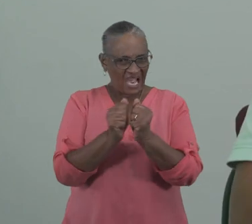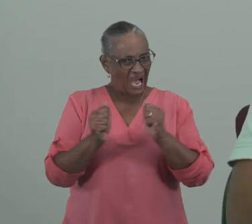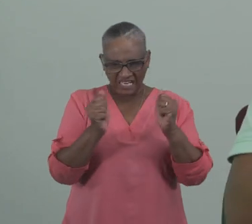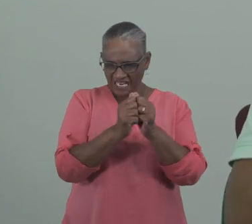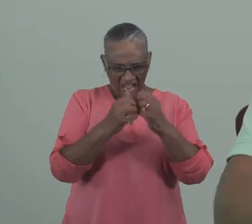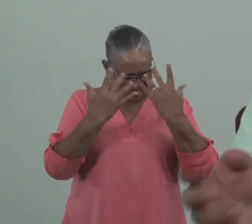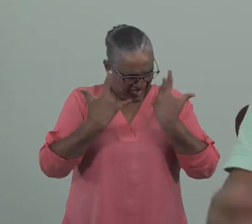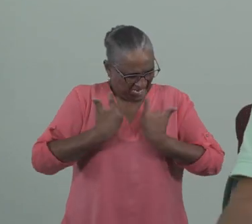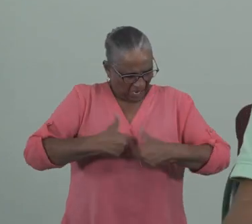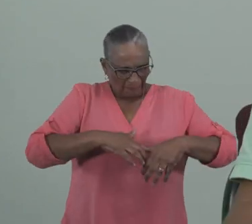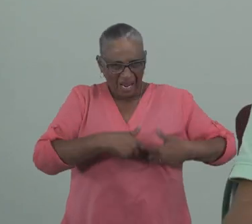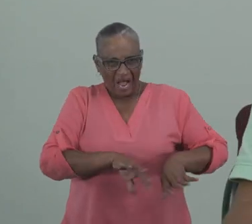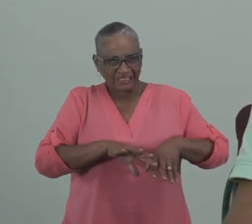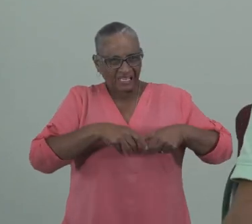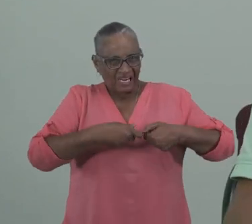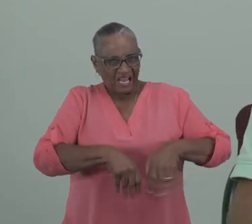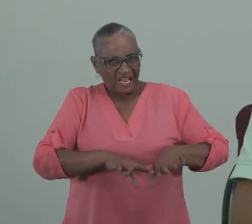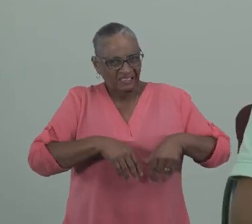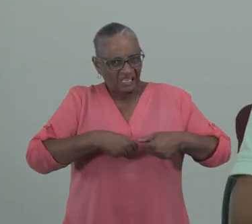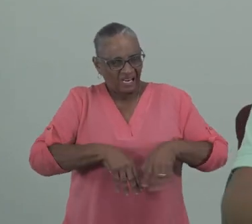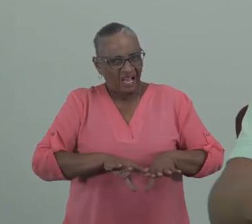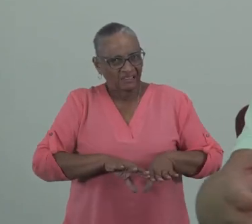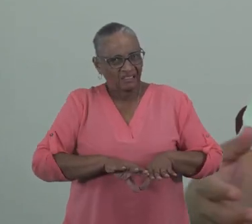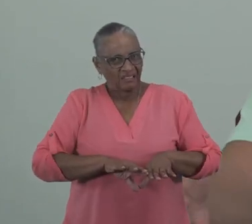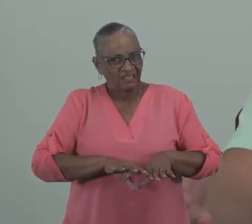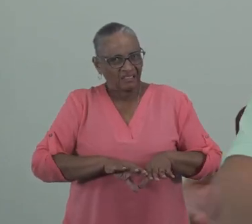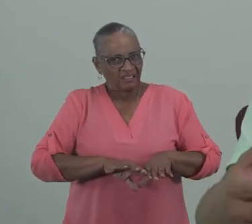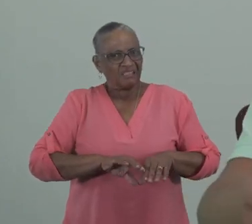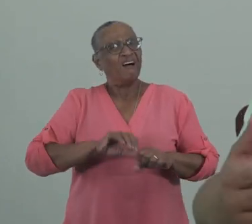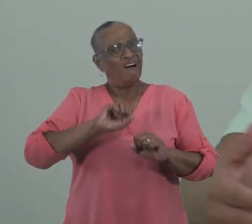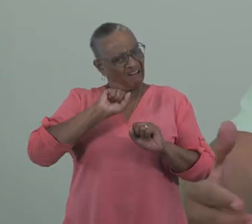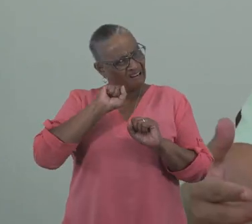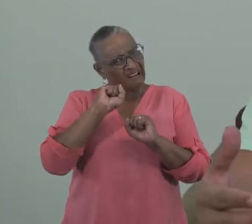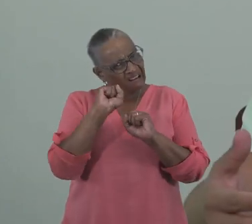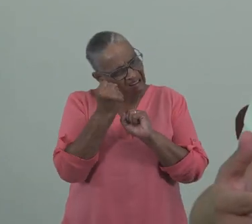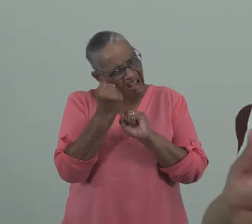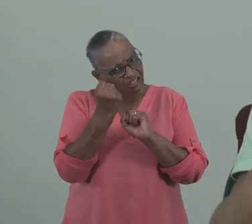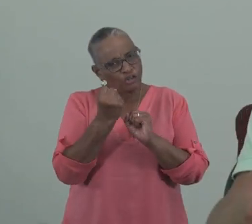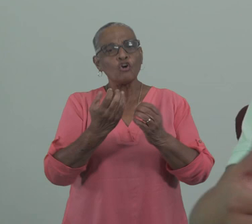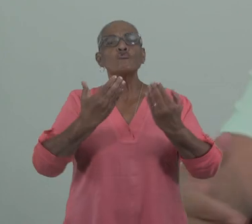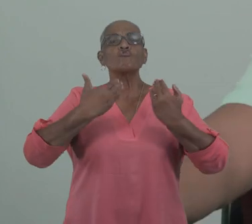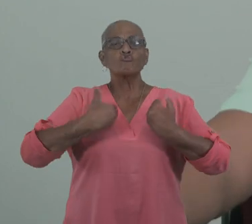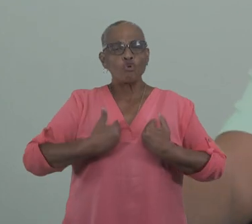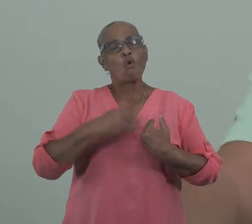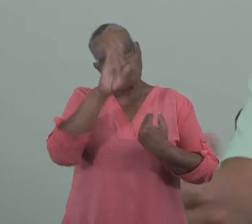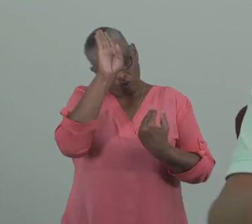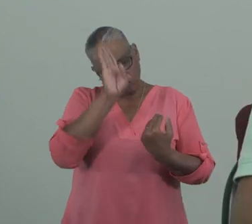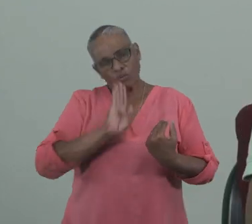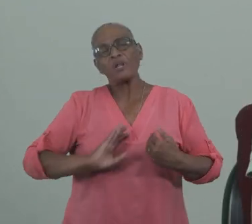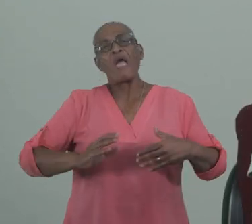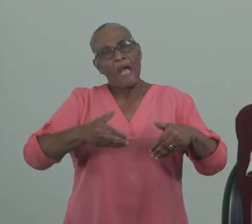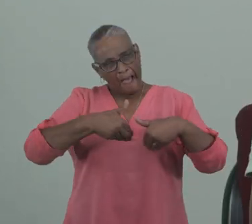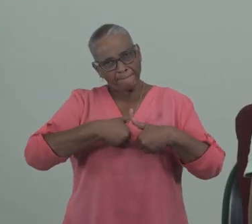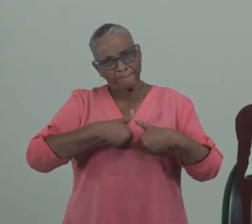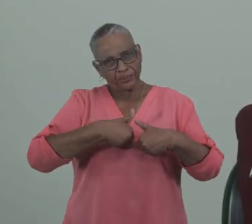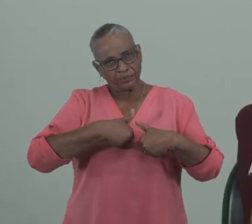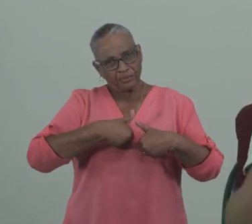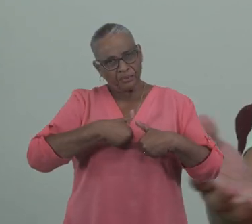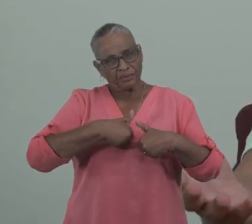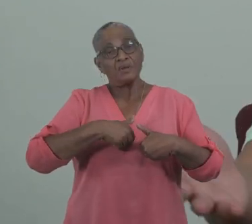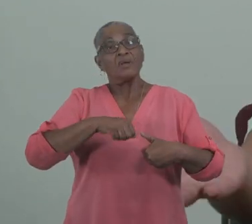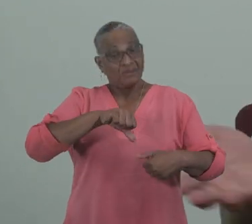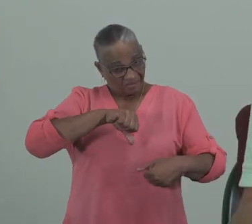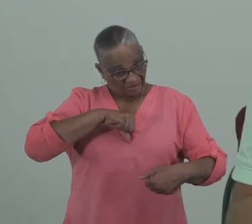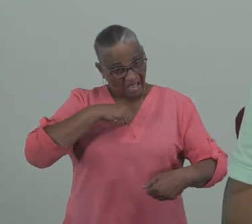doet, even verwaarloosd is gereven, dan je kan kiezen. Dat is dit het resultaat van. Maar hoe